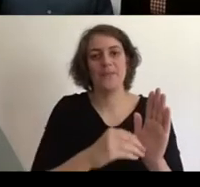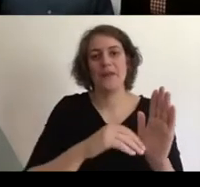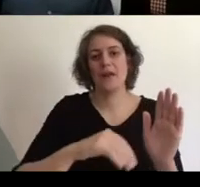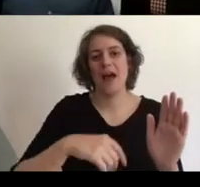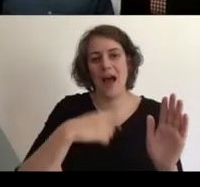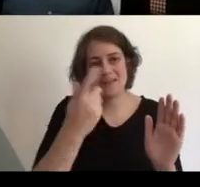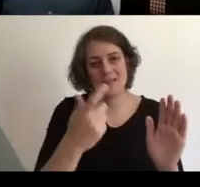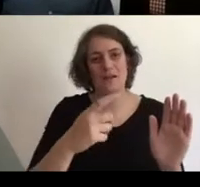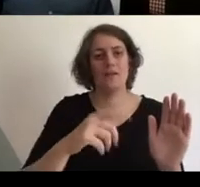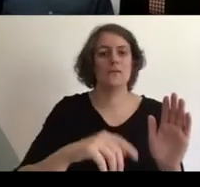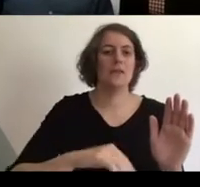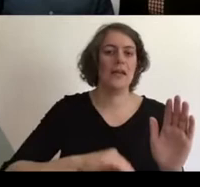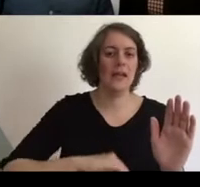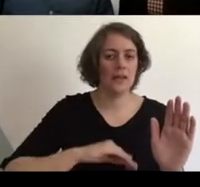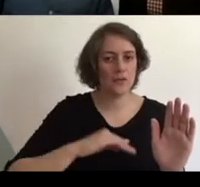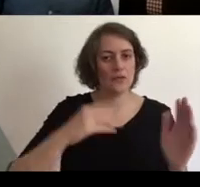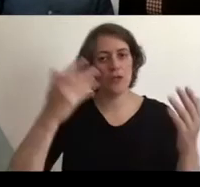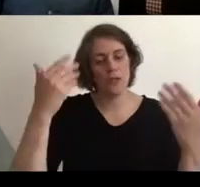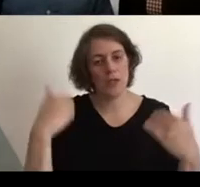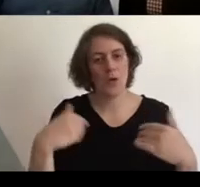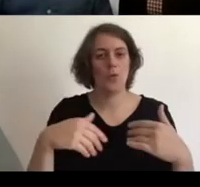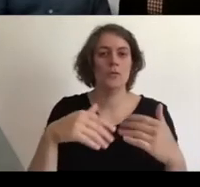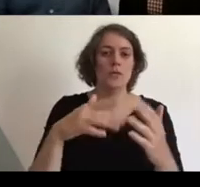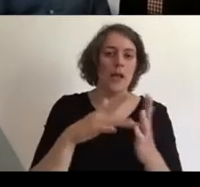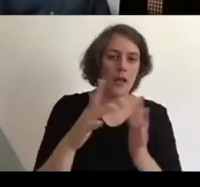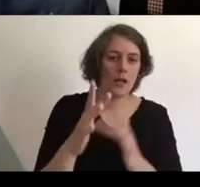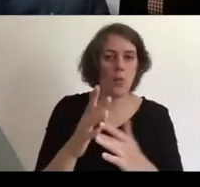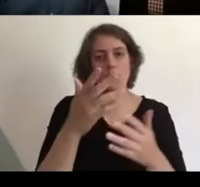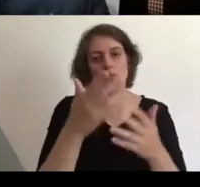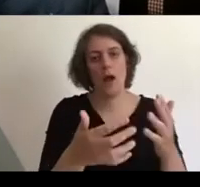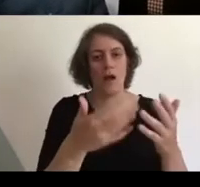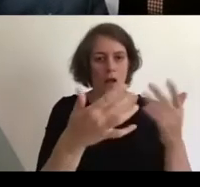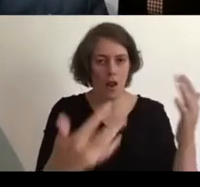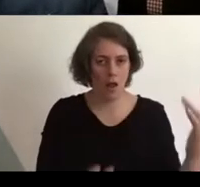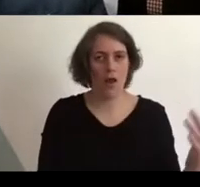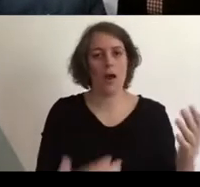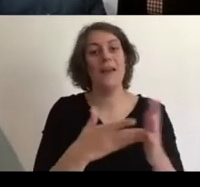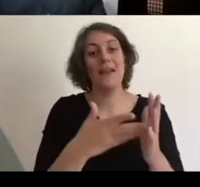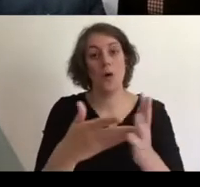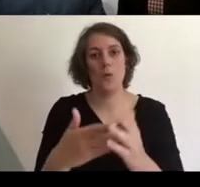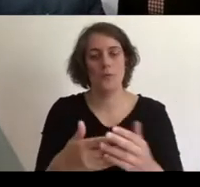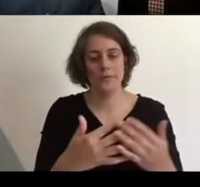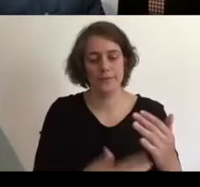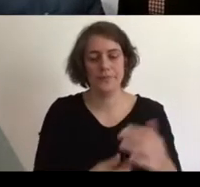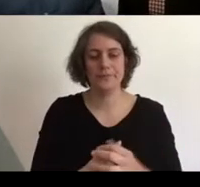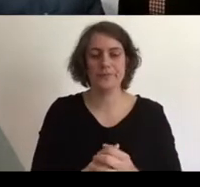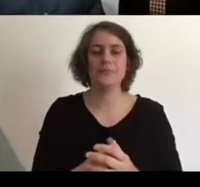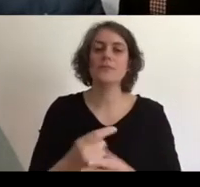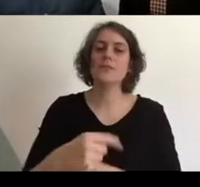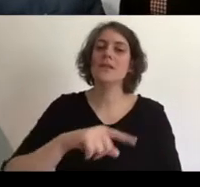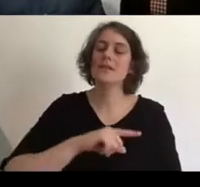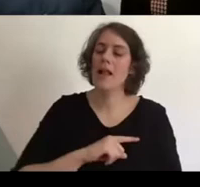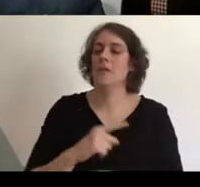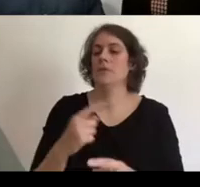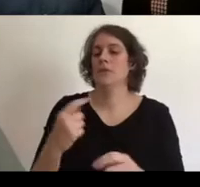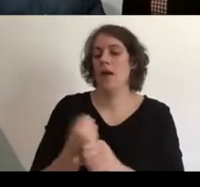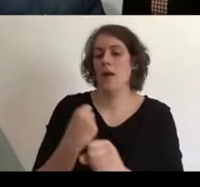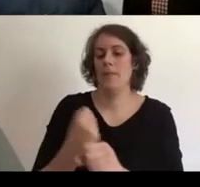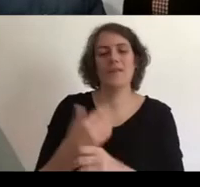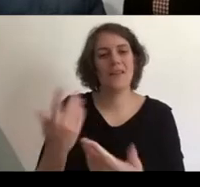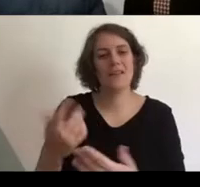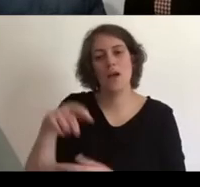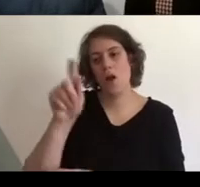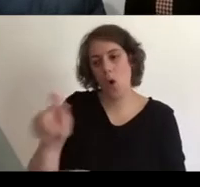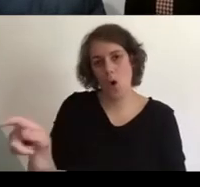diese Schulungen durchzuführen mit Mitarbeitenden in den einzelnen Einrichtungen, Organisationen. Zum anderen aber auch